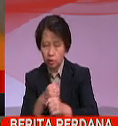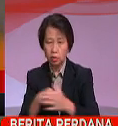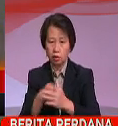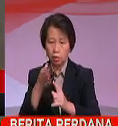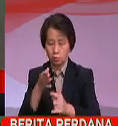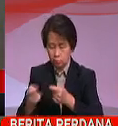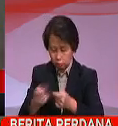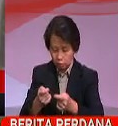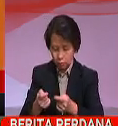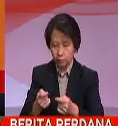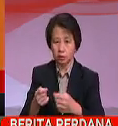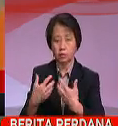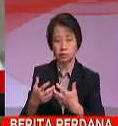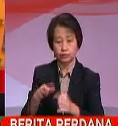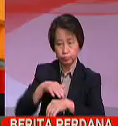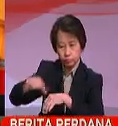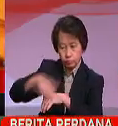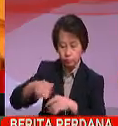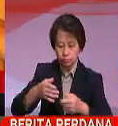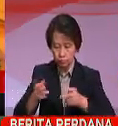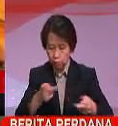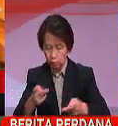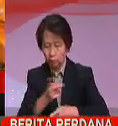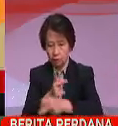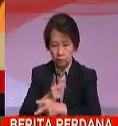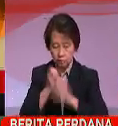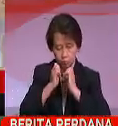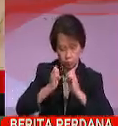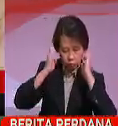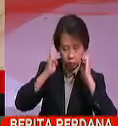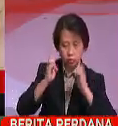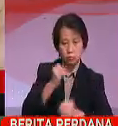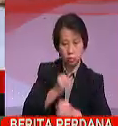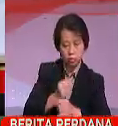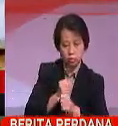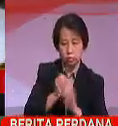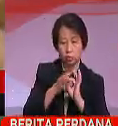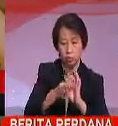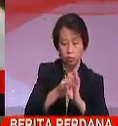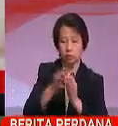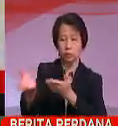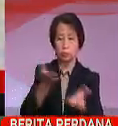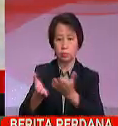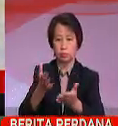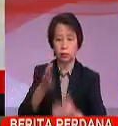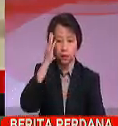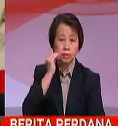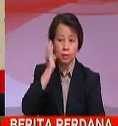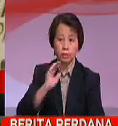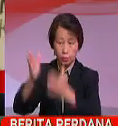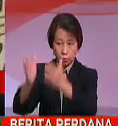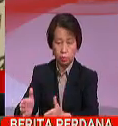aspek tadbir urus industri, pendekatan kawal selia, kecekapan operasi, kerjasama perkhidmatan dan pengalaman